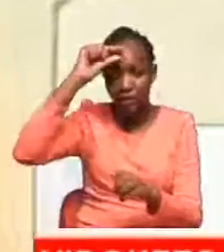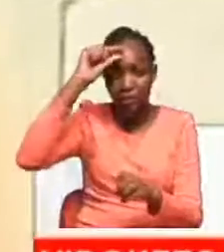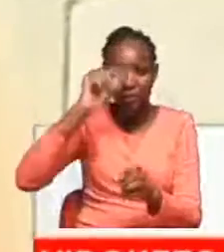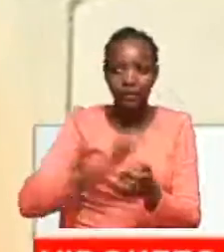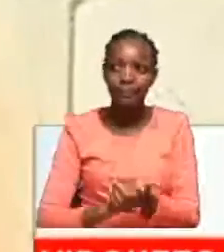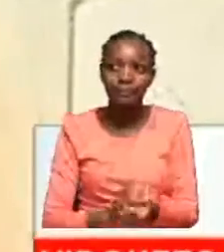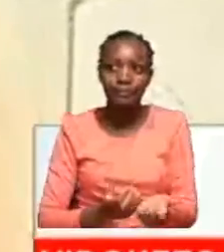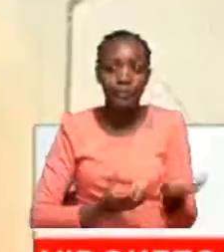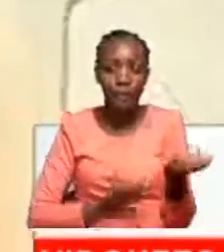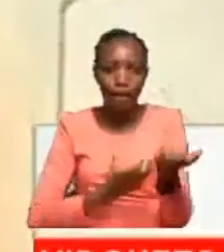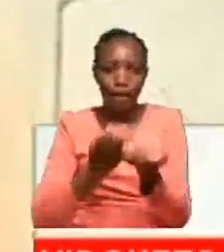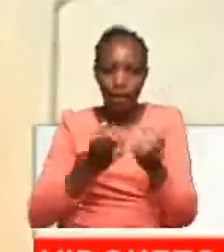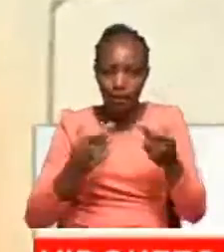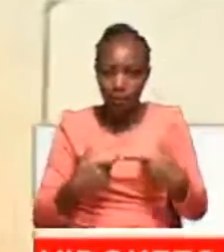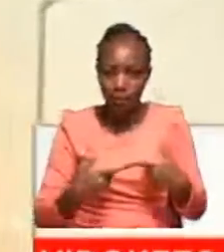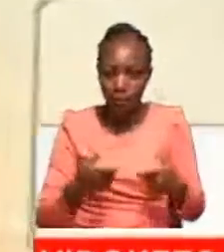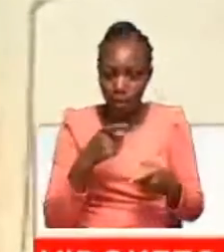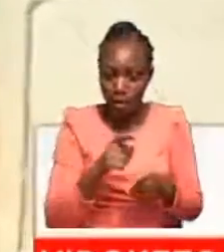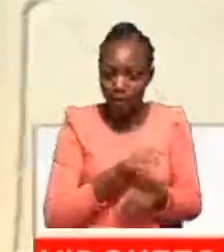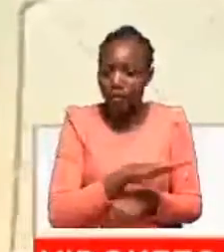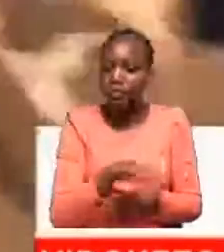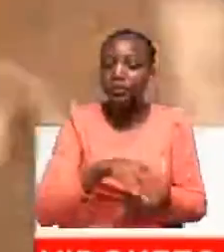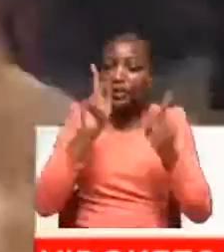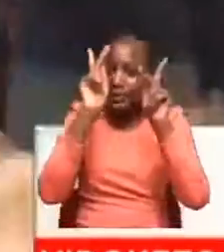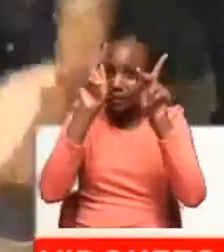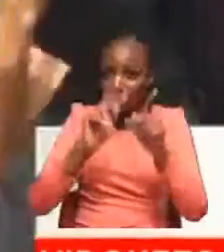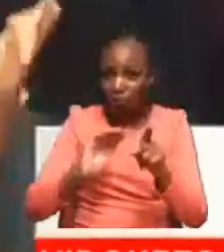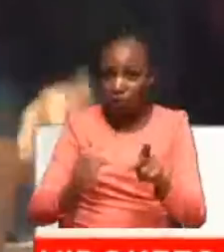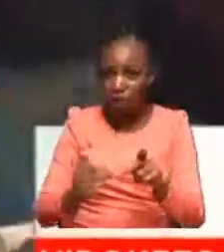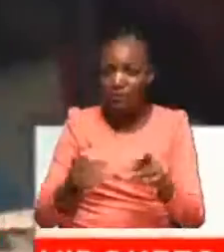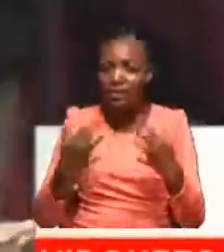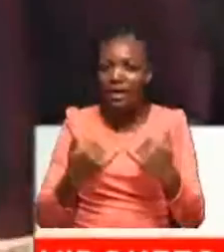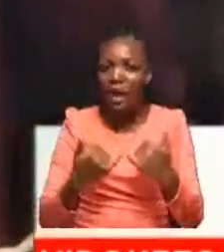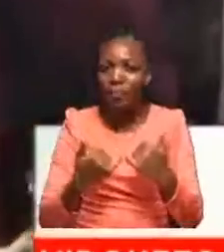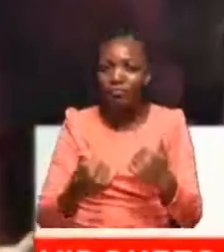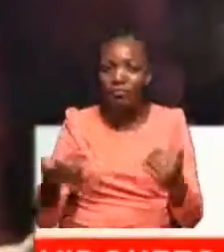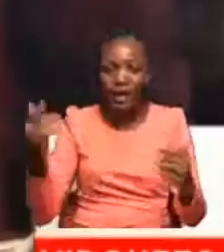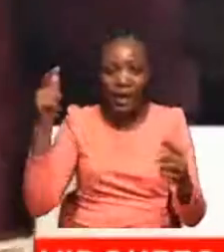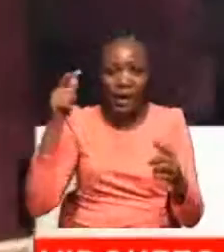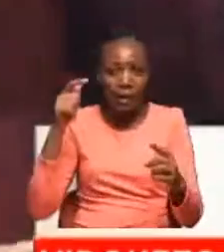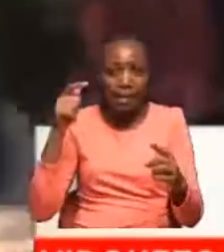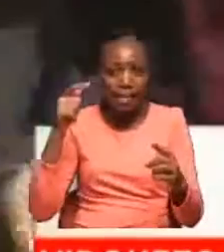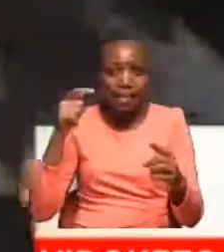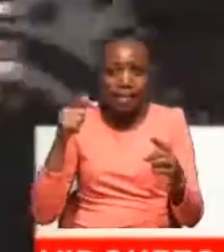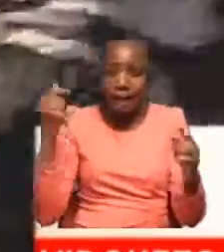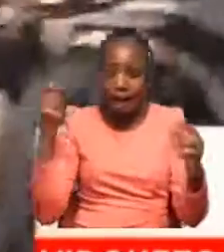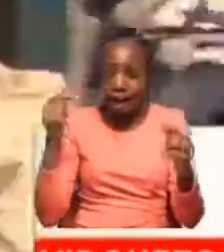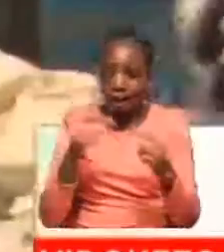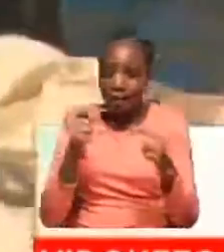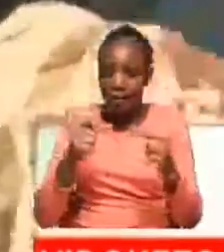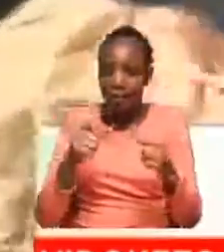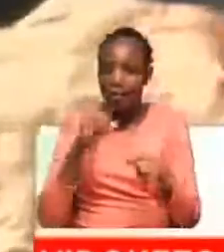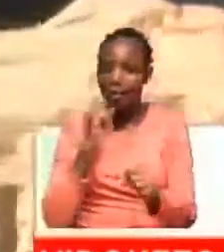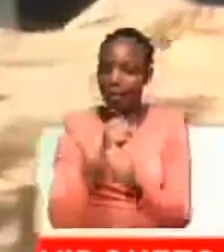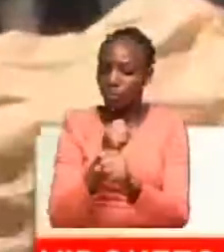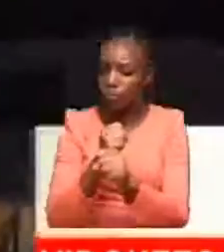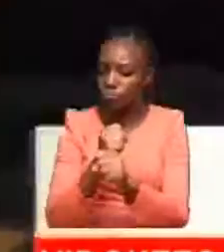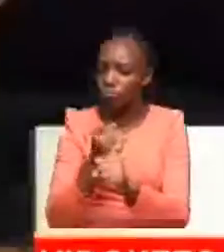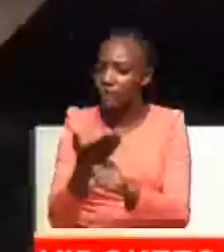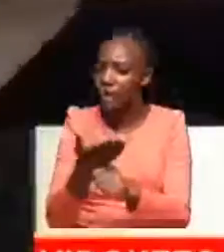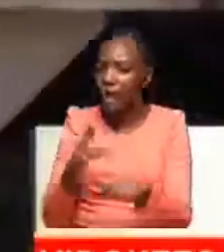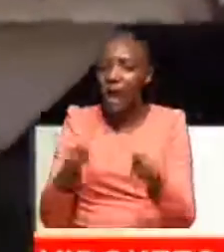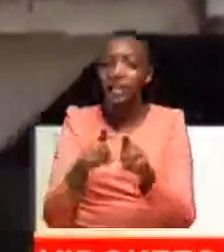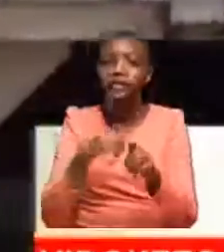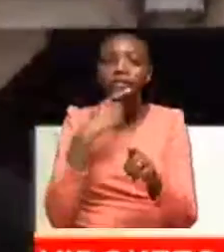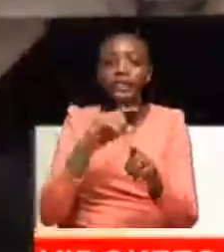Wachuuzi katika soko la wazi la Kondele mjini Kisumu wamelaani vikali hatua ya kufurushwa katika sehemu wanakofanyia biashara zao, wakisema hawana